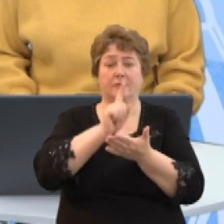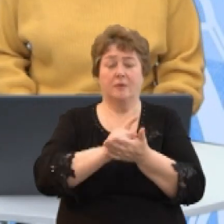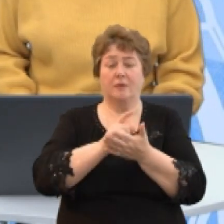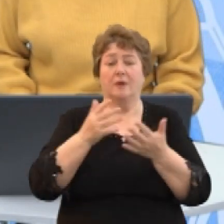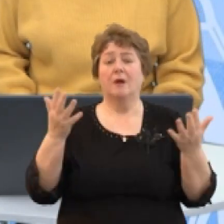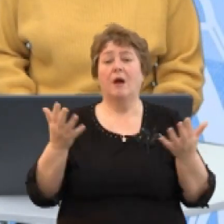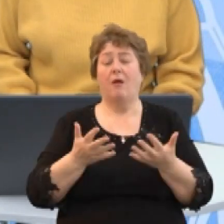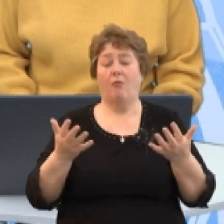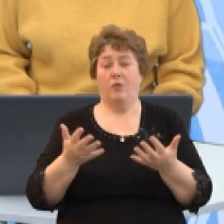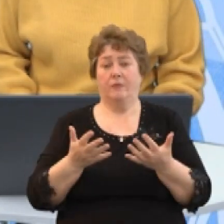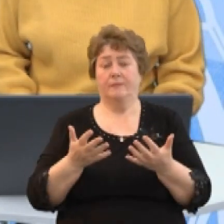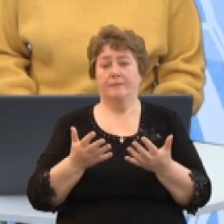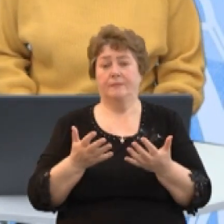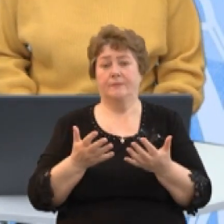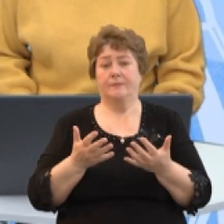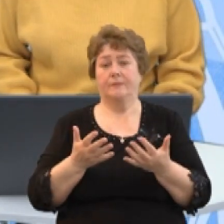какой